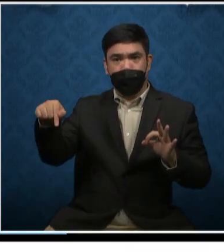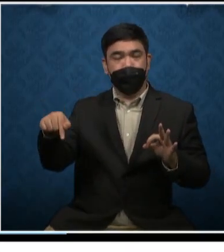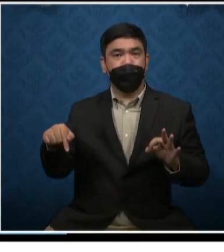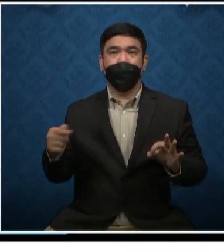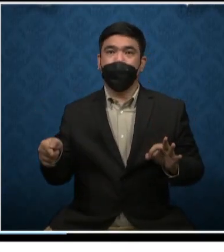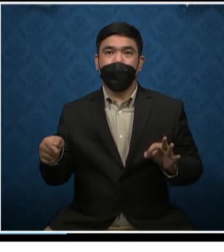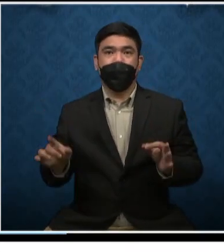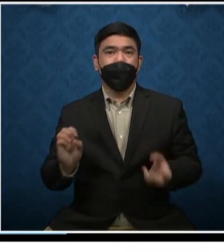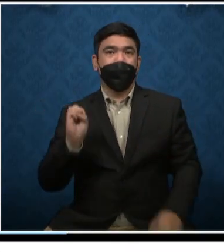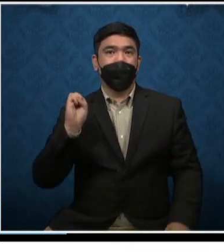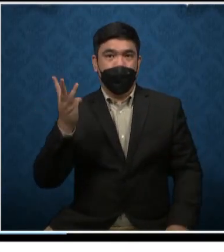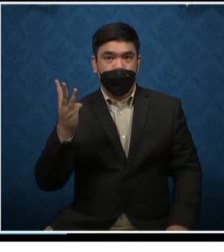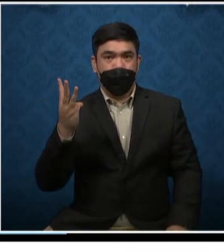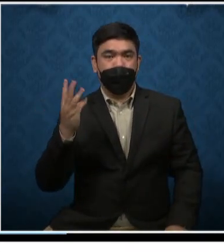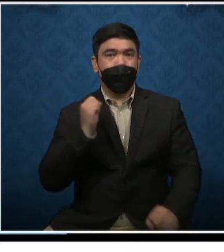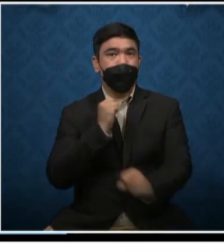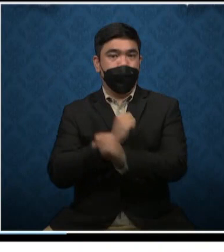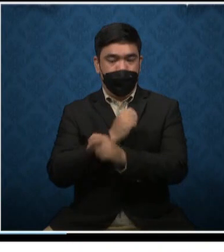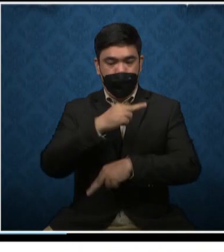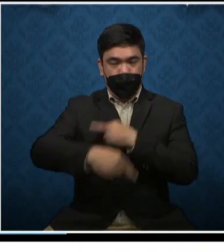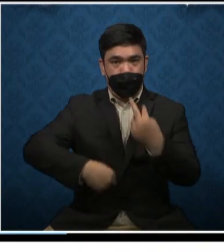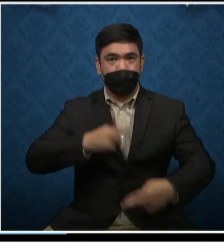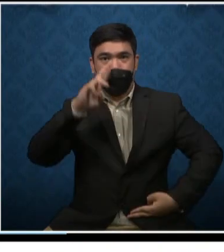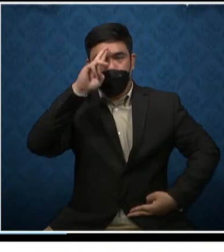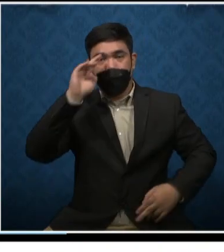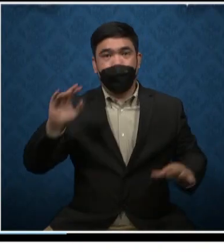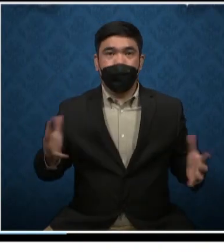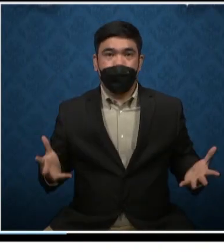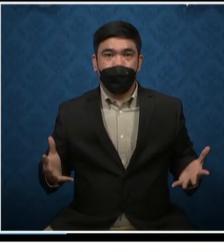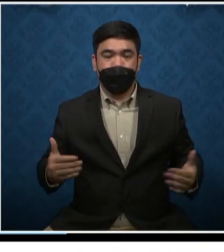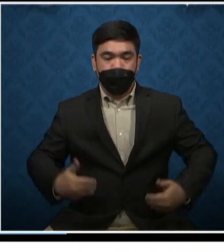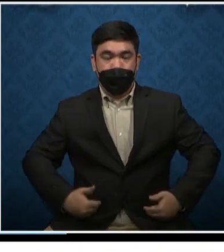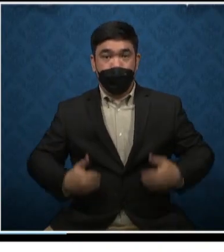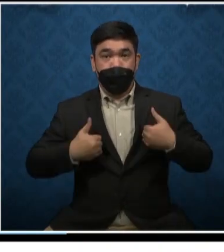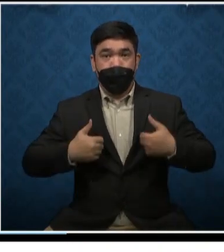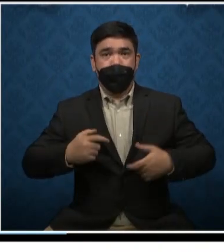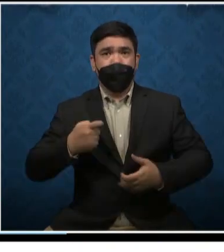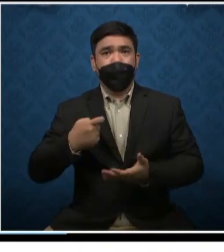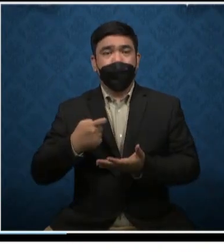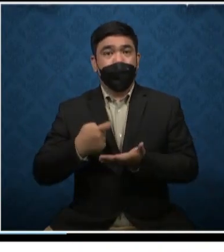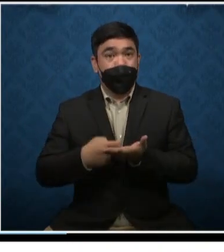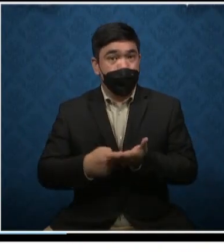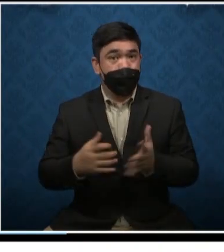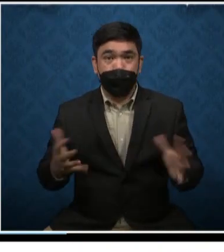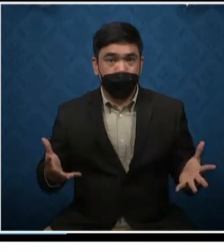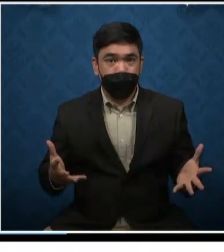าดสวัสดิการการคุ้มครองในหลักประกันชีวิตขั้นพื้นฐาน